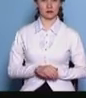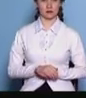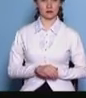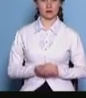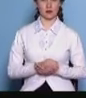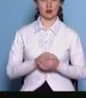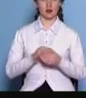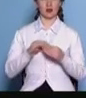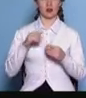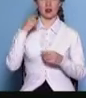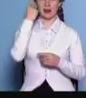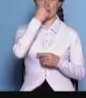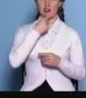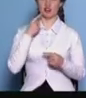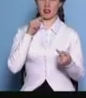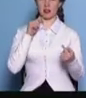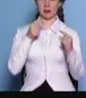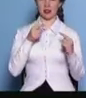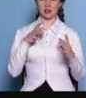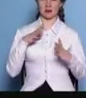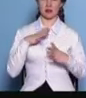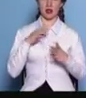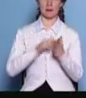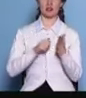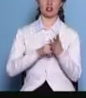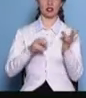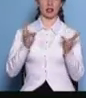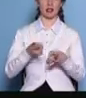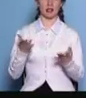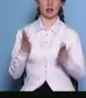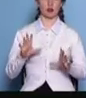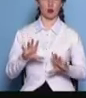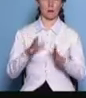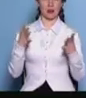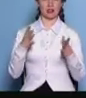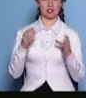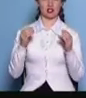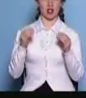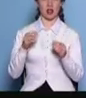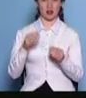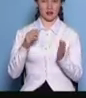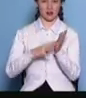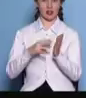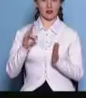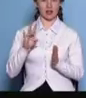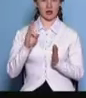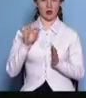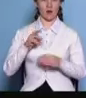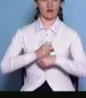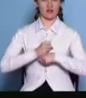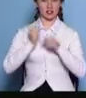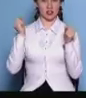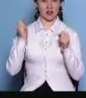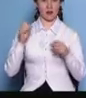Личная неприязнь могла оказаться причиной большой трагедии, которая произошла в Ижевске 9 ноября. От взрыва бытового газа